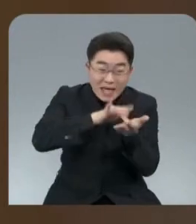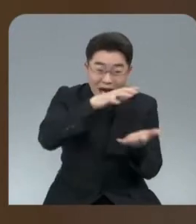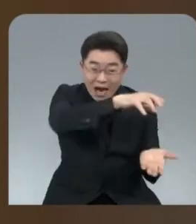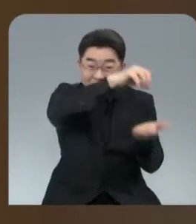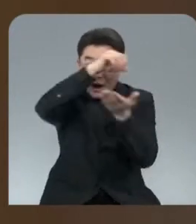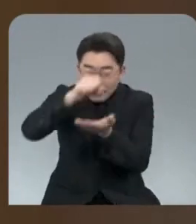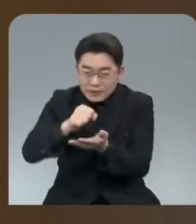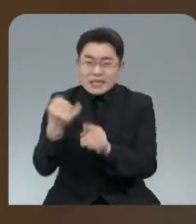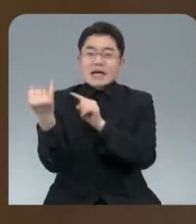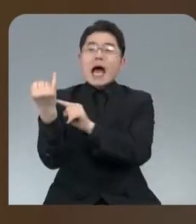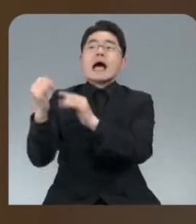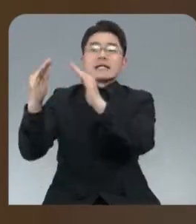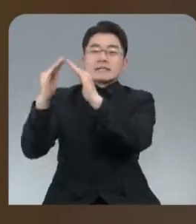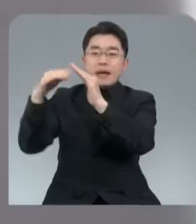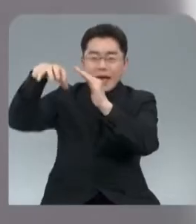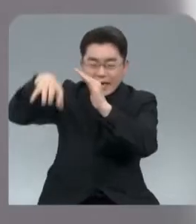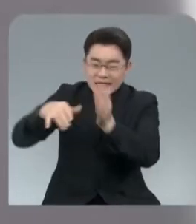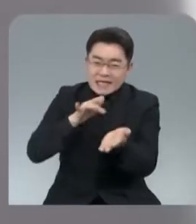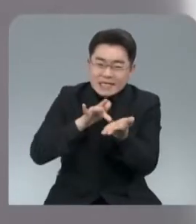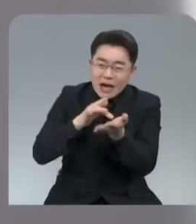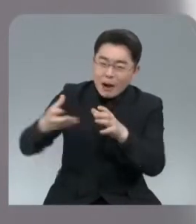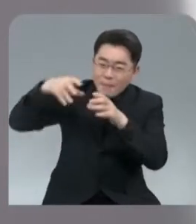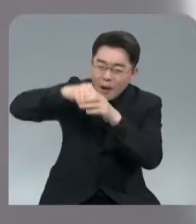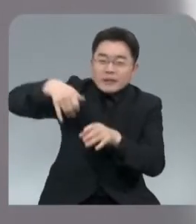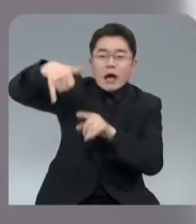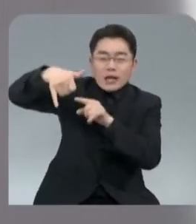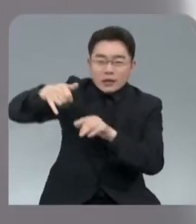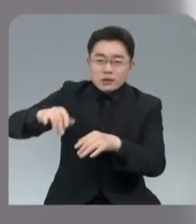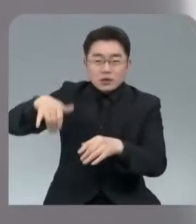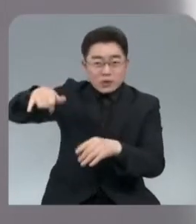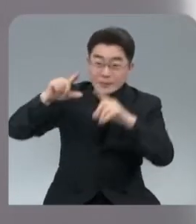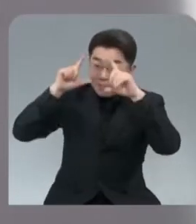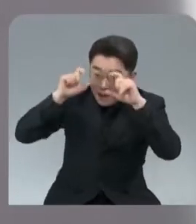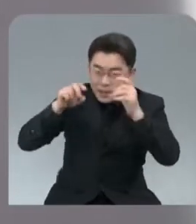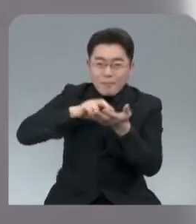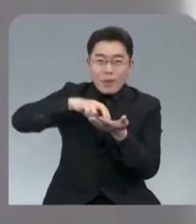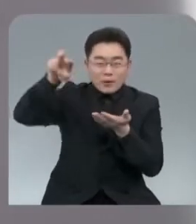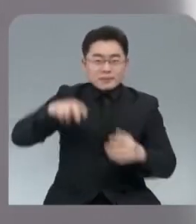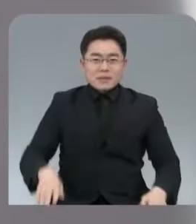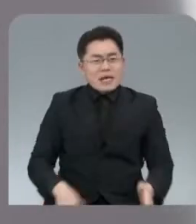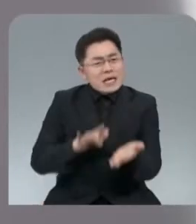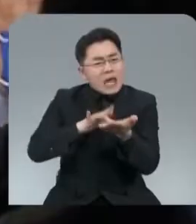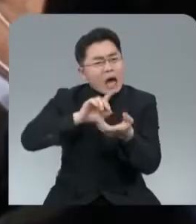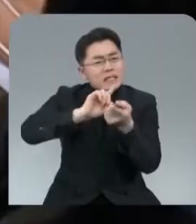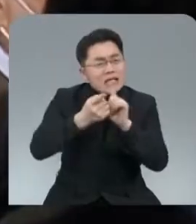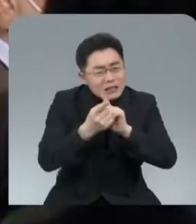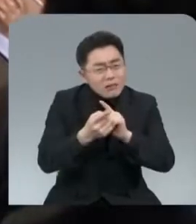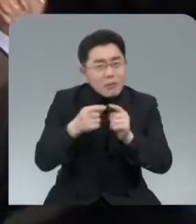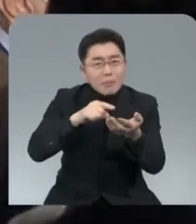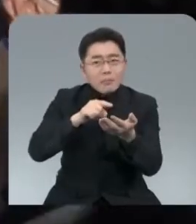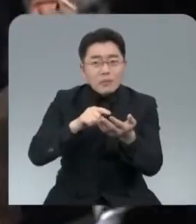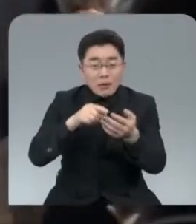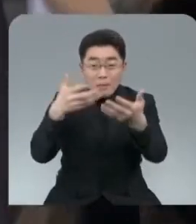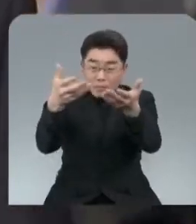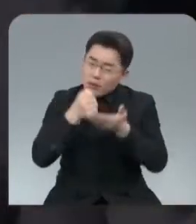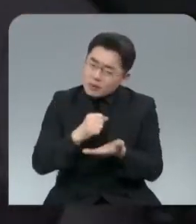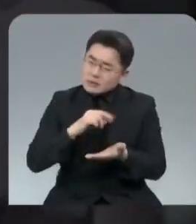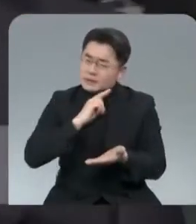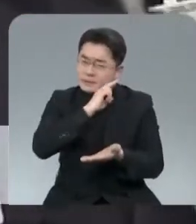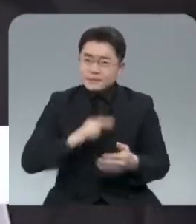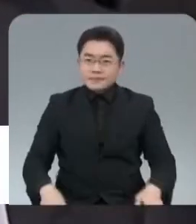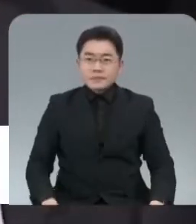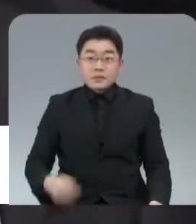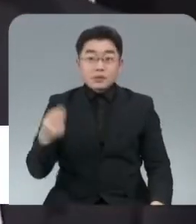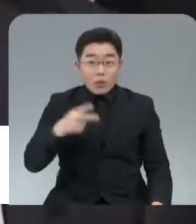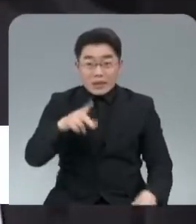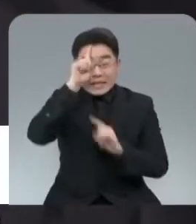앞에 약이 든 쇼핑백을 걸어둔 사진도 올렸습니다. 이른바 대리 처방 의혹입니다. 이후에도 A씨가 관용차로